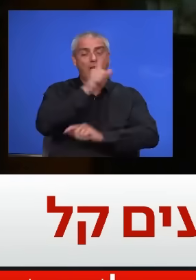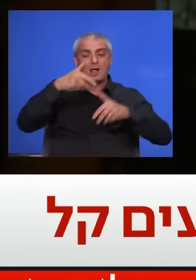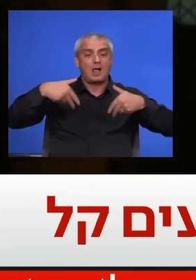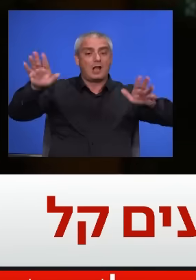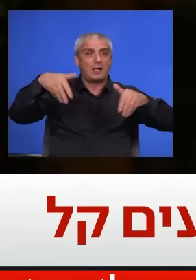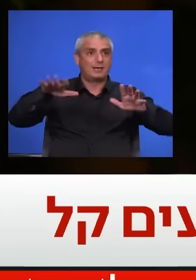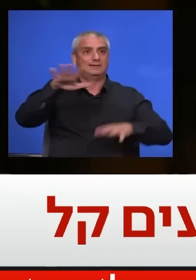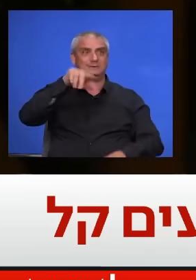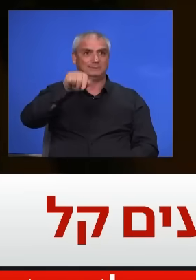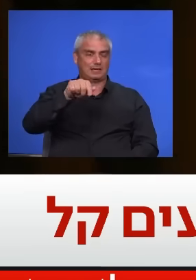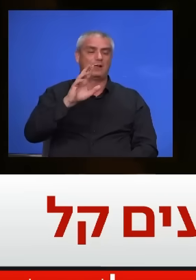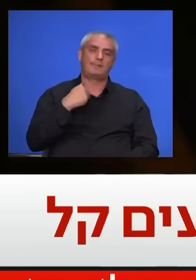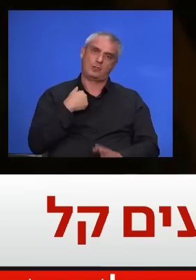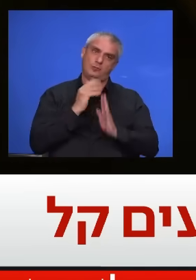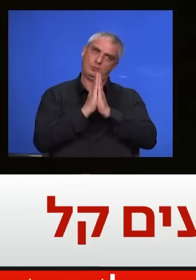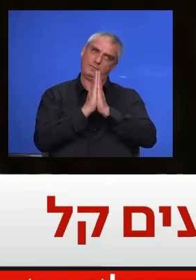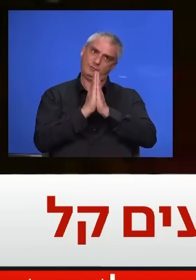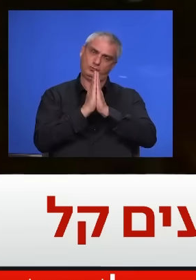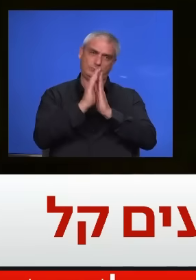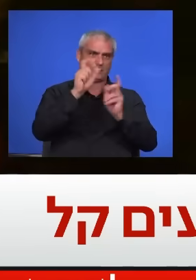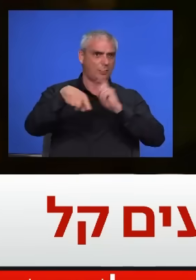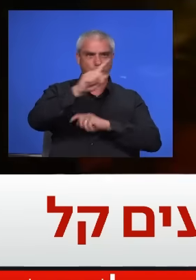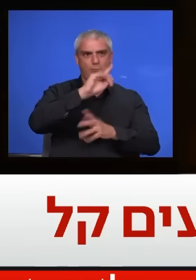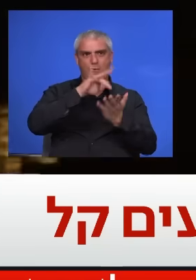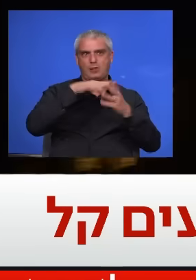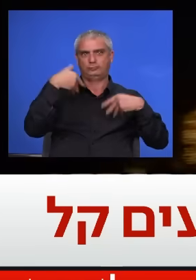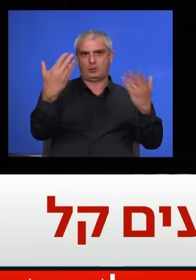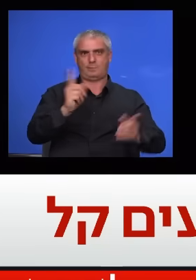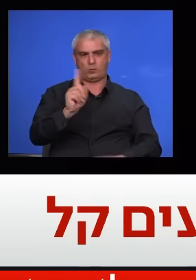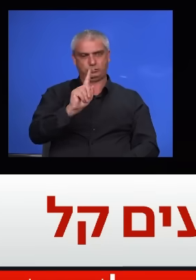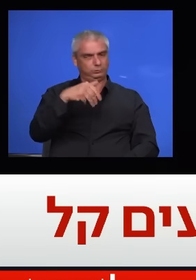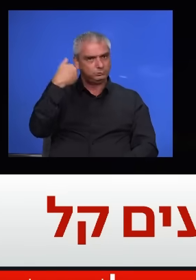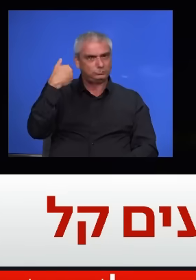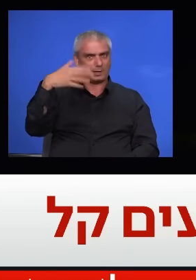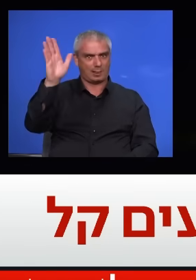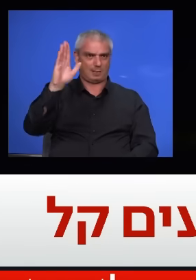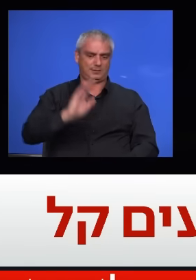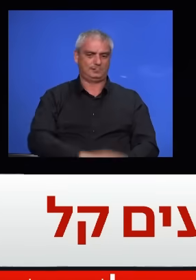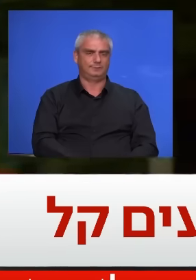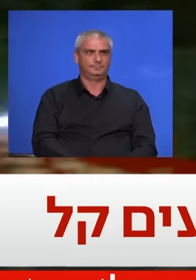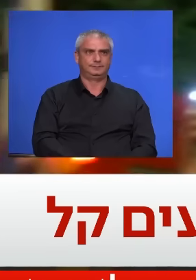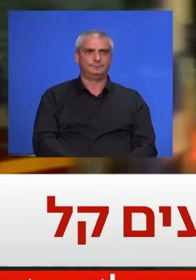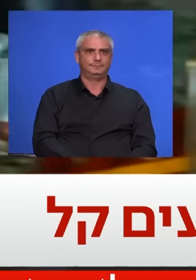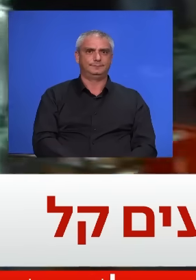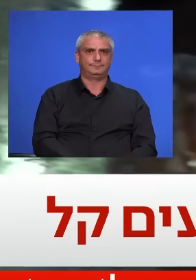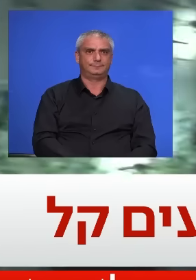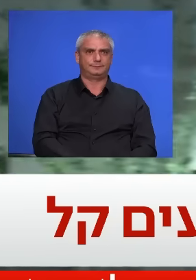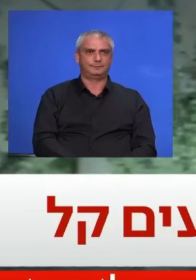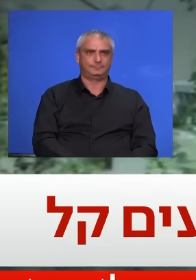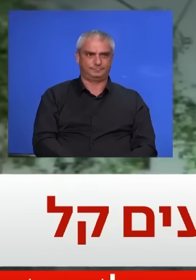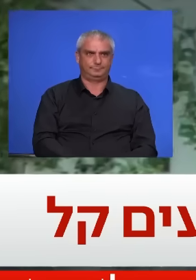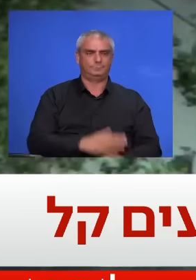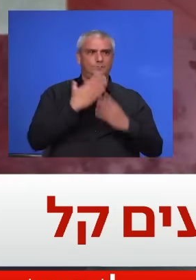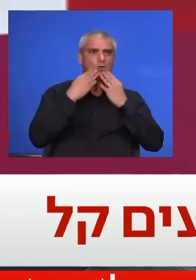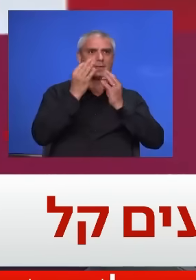גם אנחנו מכאן מצטרפים לקריאה הזאת לפנות את הזירה מהציבור שנמצא שם. לירן, תודה רבה על הפרטים